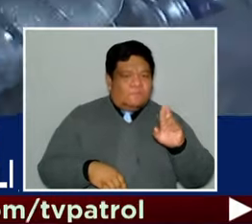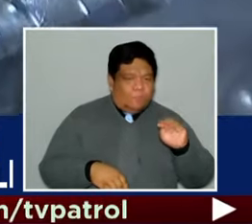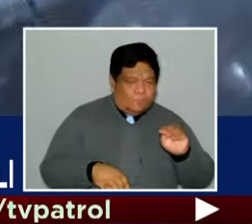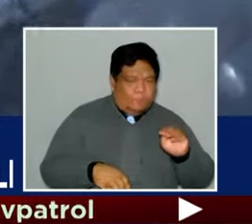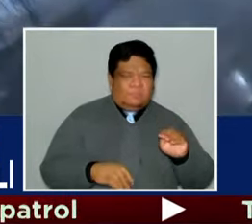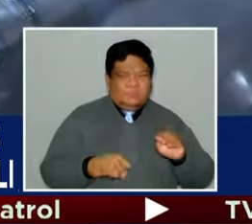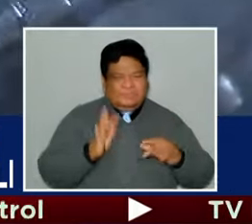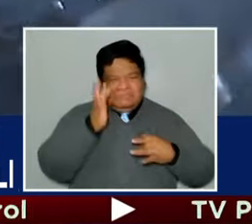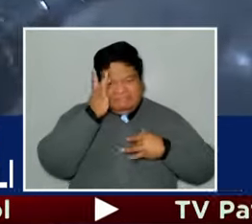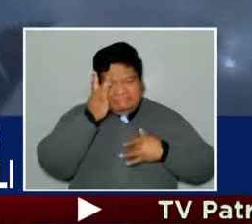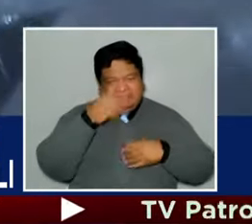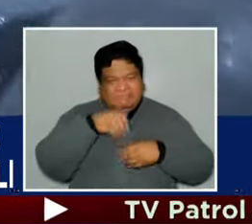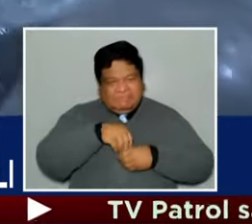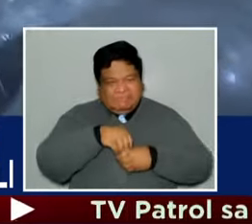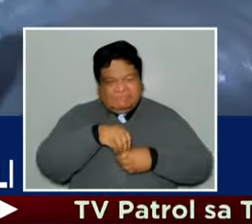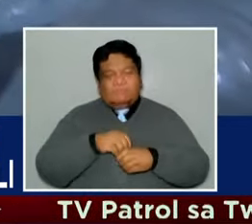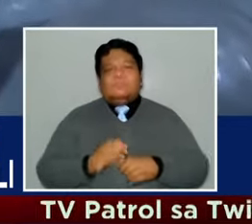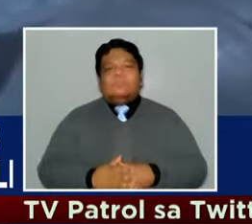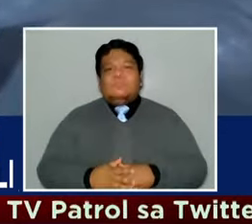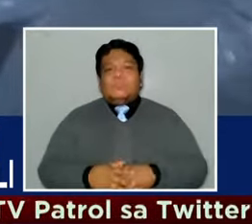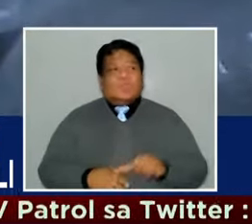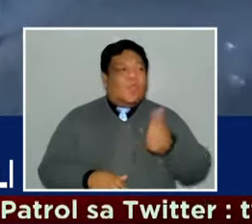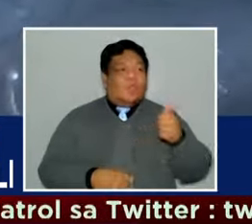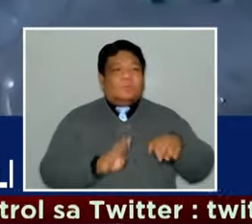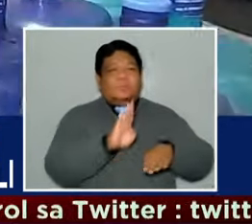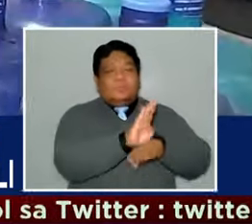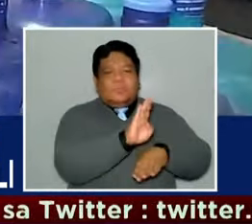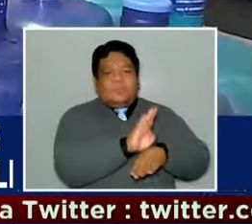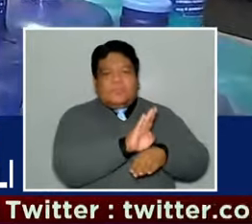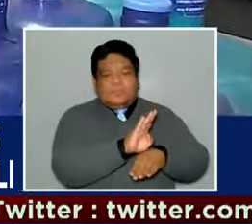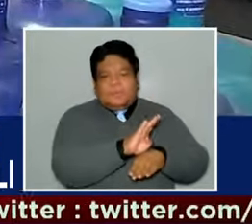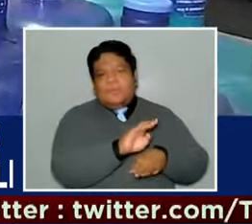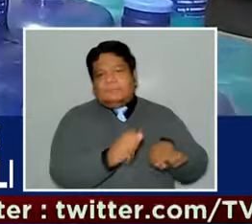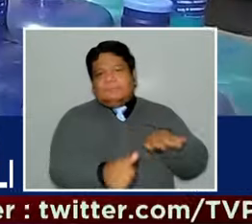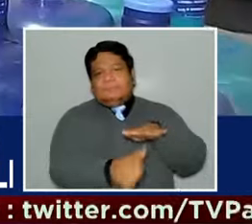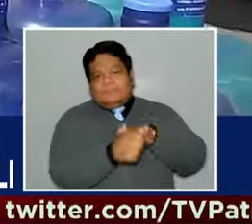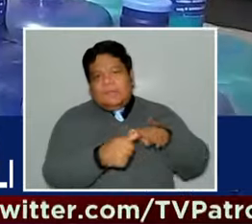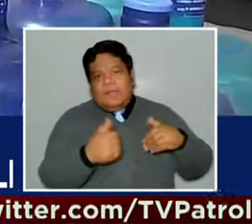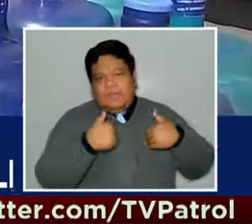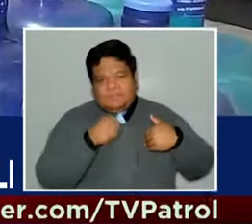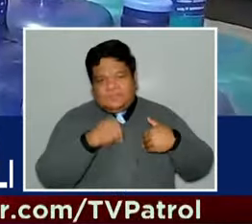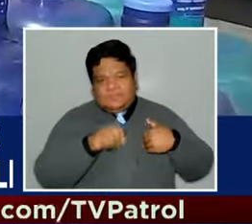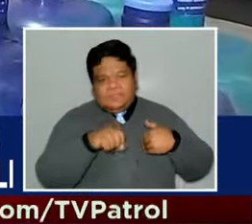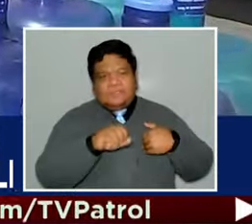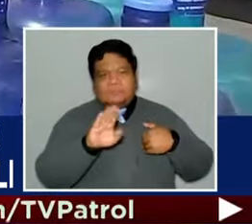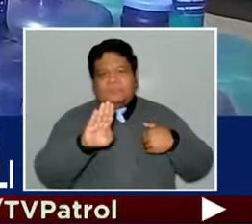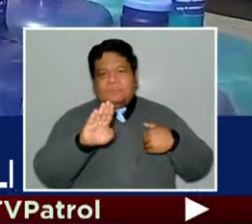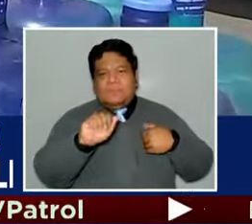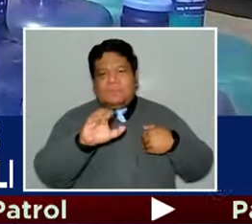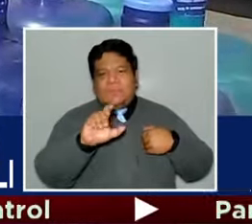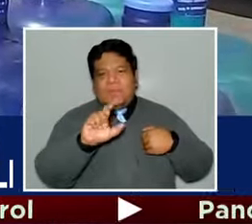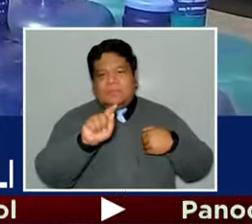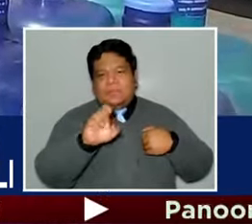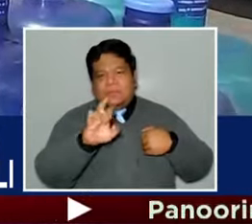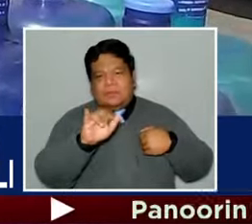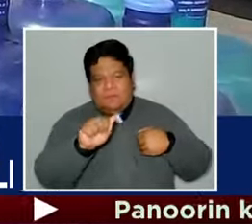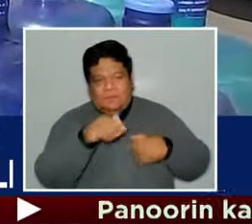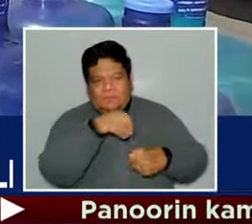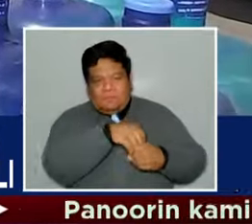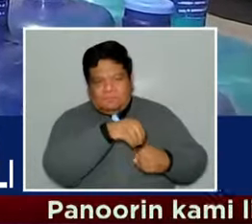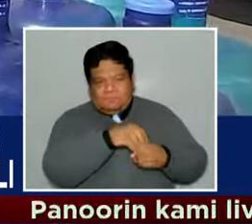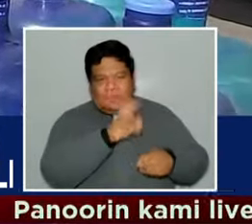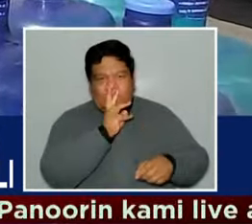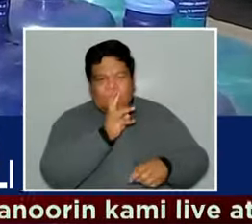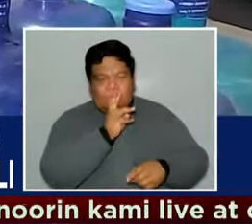pang sample sa isang food establishment nito lamang January 10. At sabi ng LGU, pinatitibay nito